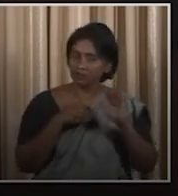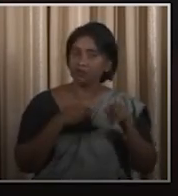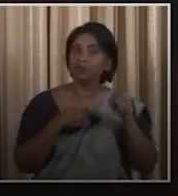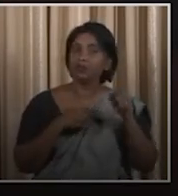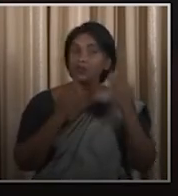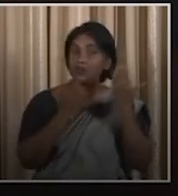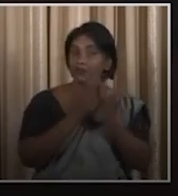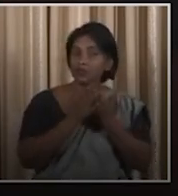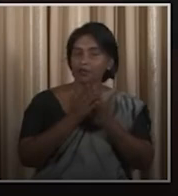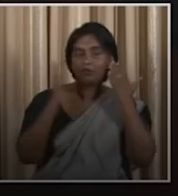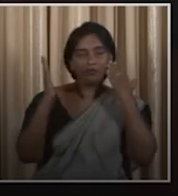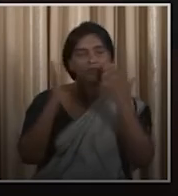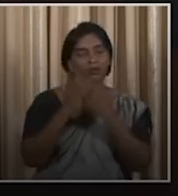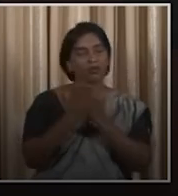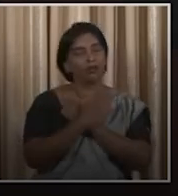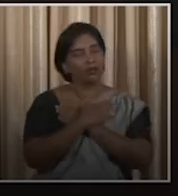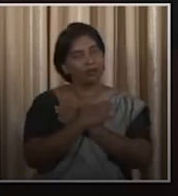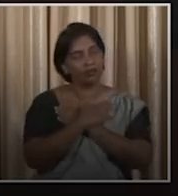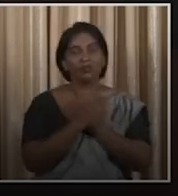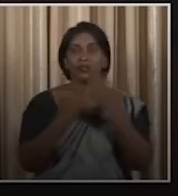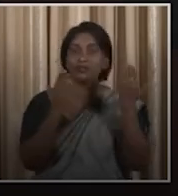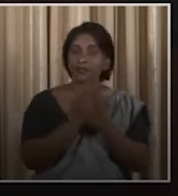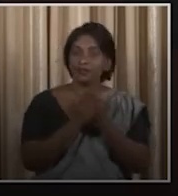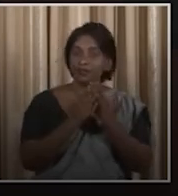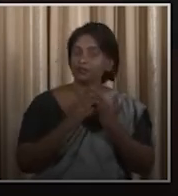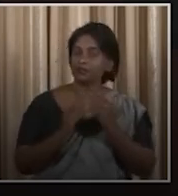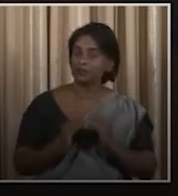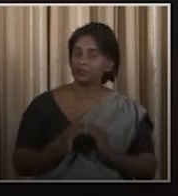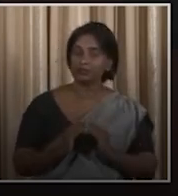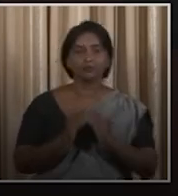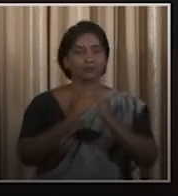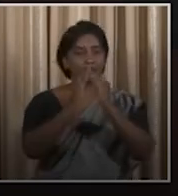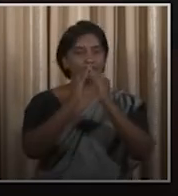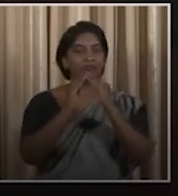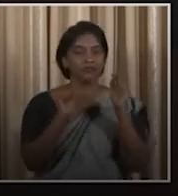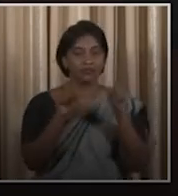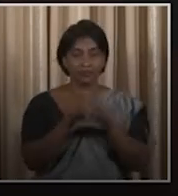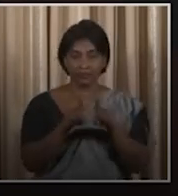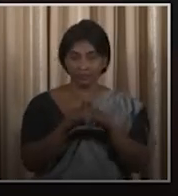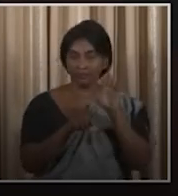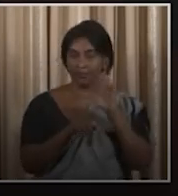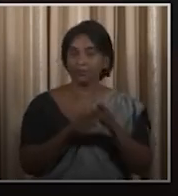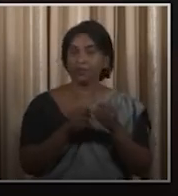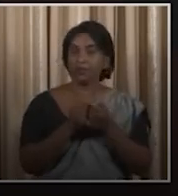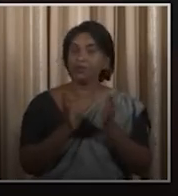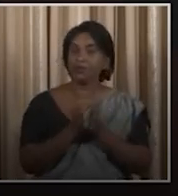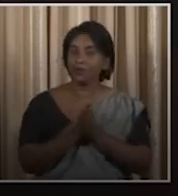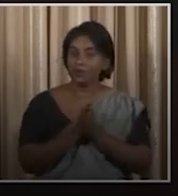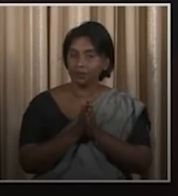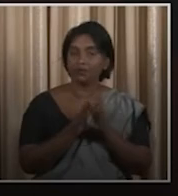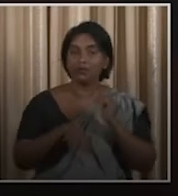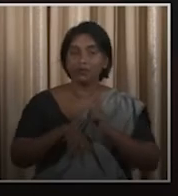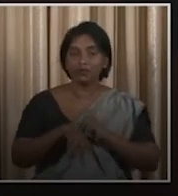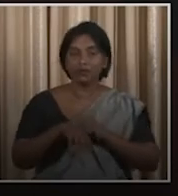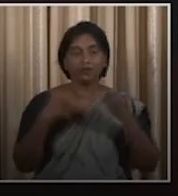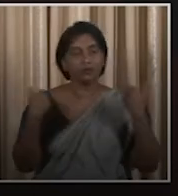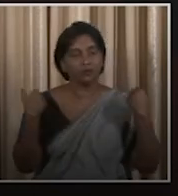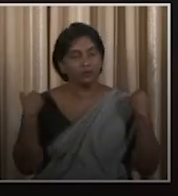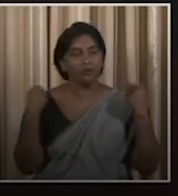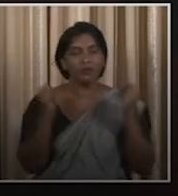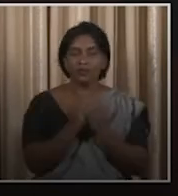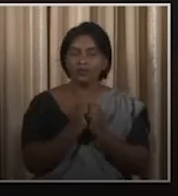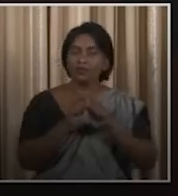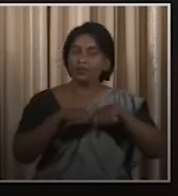මේ සිනමාවට ආදරය කරමින් සිනමාවේ ප්‍රගතිය සඳහා උන්නතිය සඳහා තමන්ගේ කාලය ශ්‍රමය ධනය